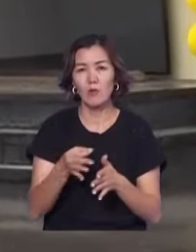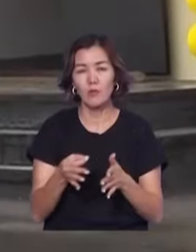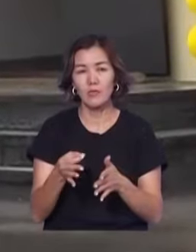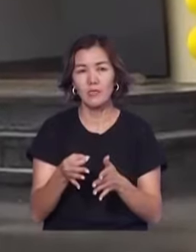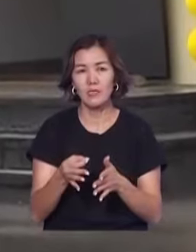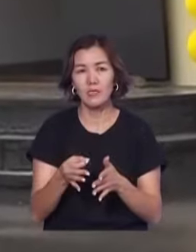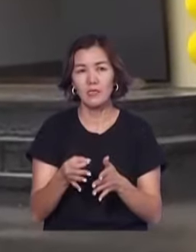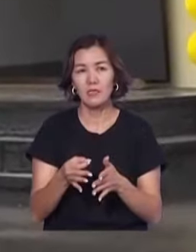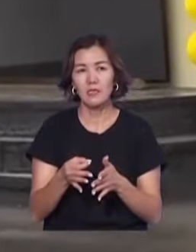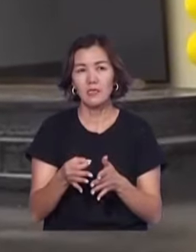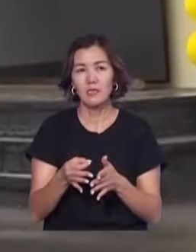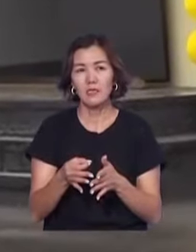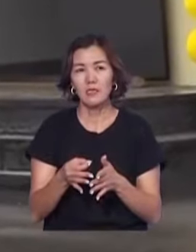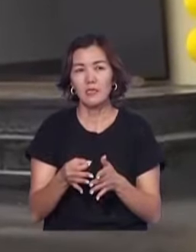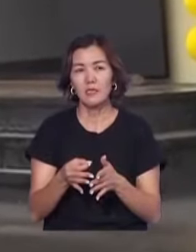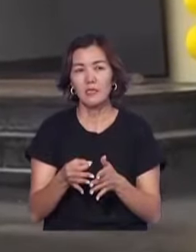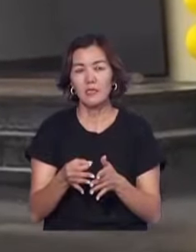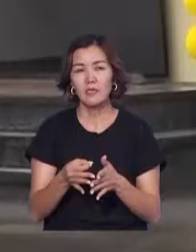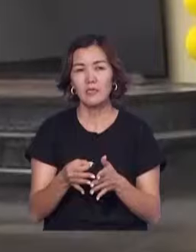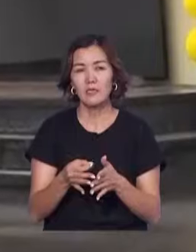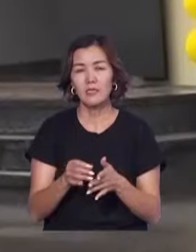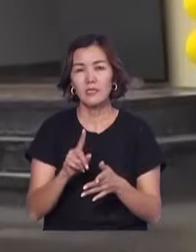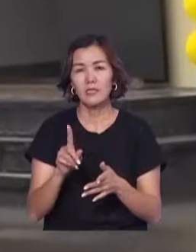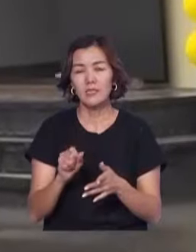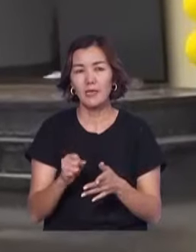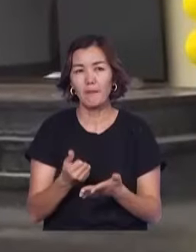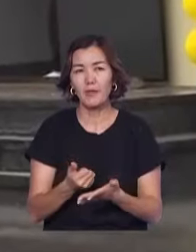в лице акима области, Бейбиту Кесепаевичу, за